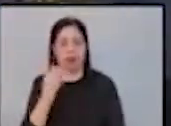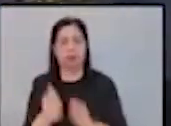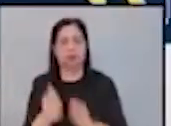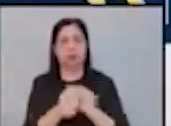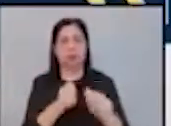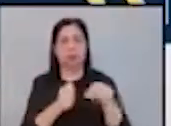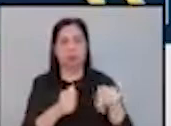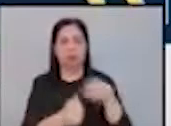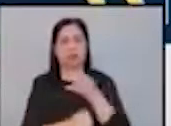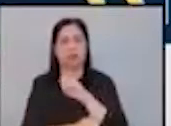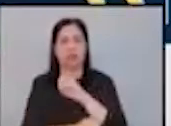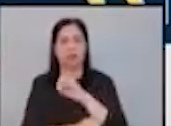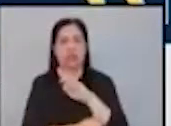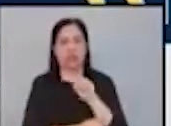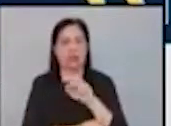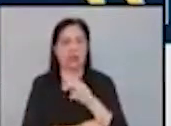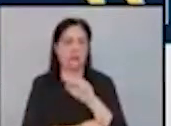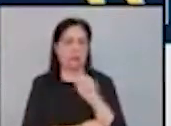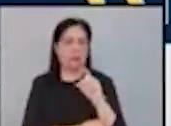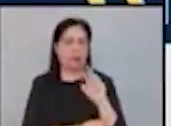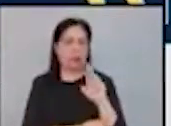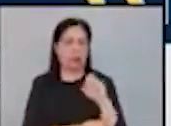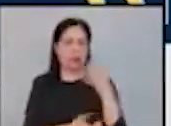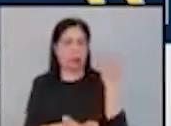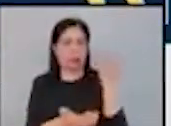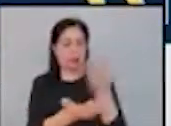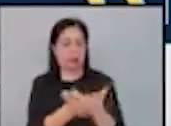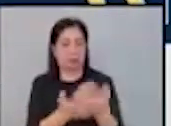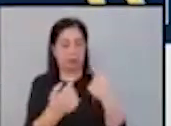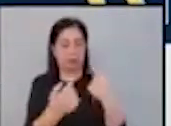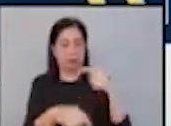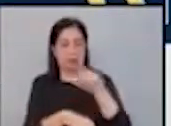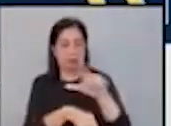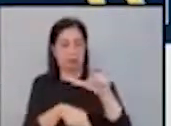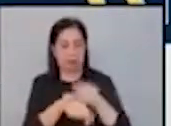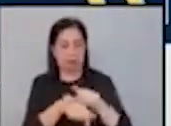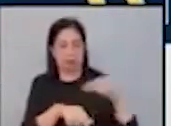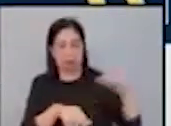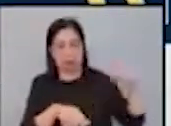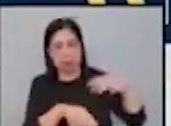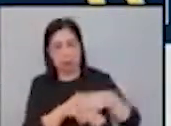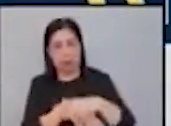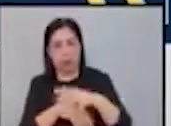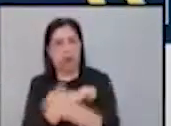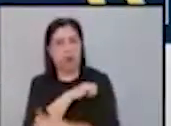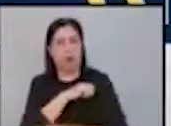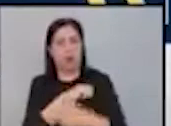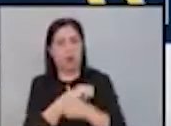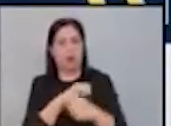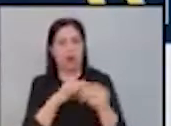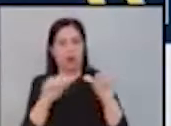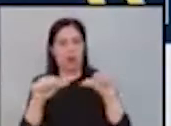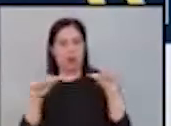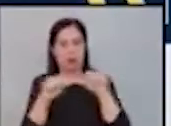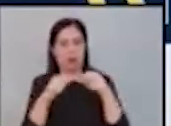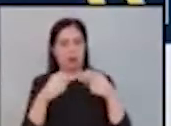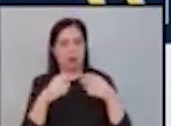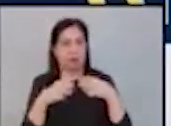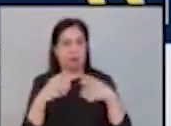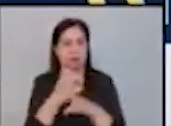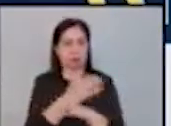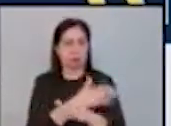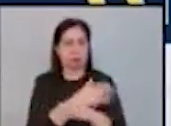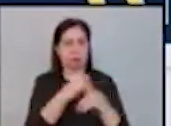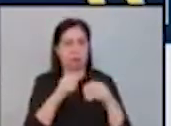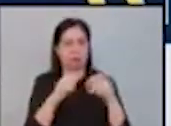Madre. Pagka-landfall po niya, pagtama po niya dyan sa may Aurora area. Even before pa na pumapalo po yung rain bands na